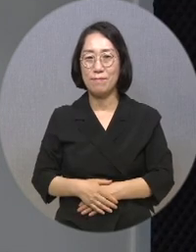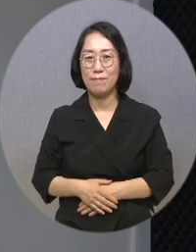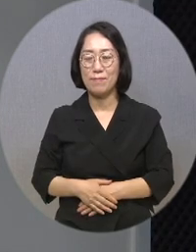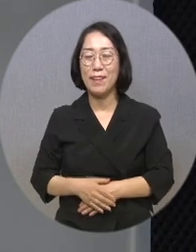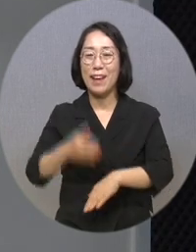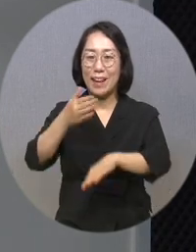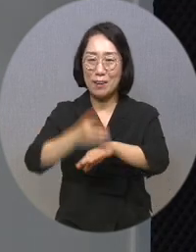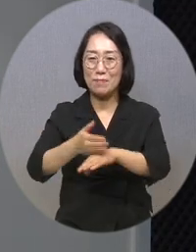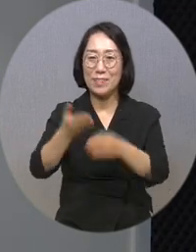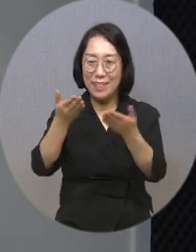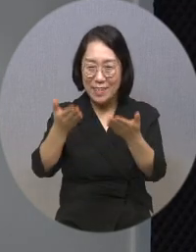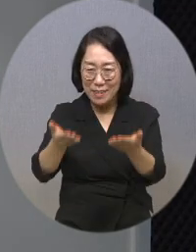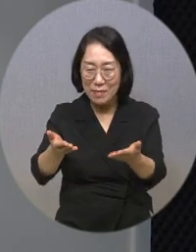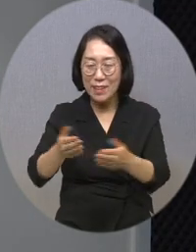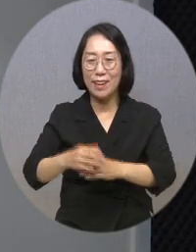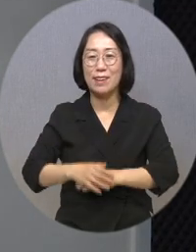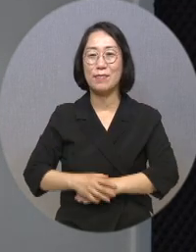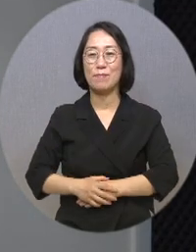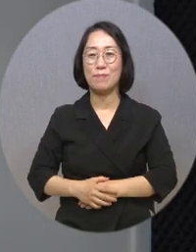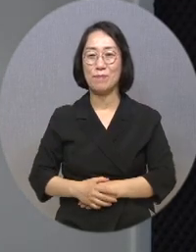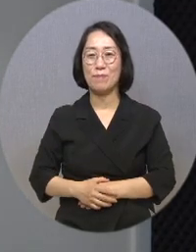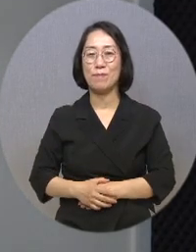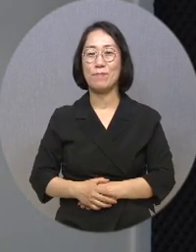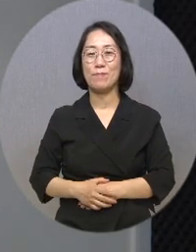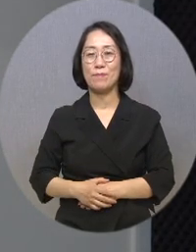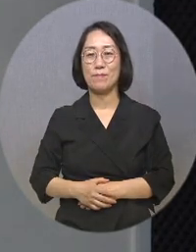네, 감사합니다.